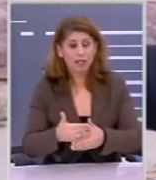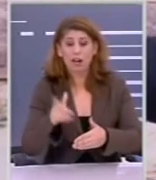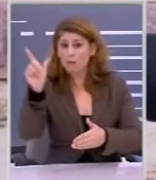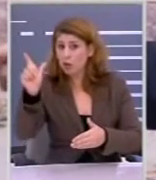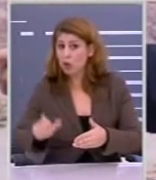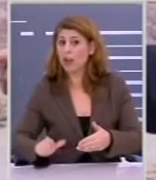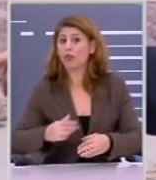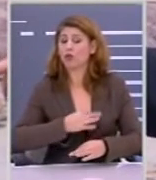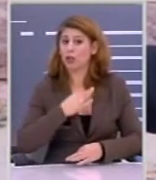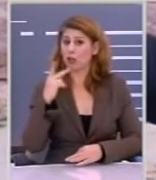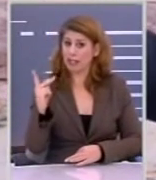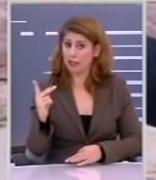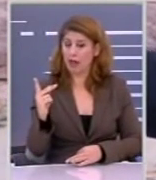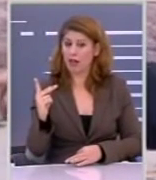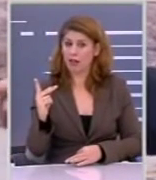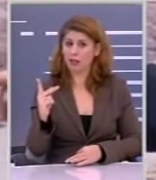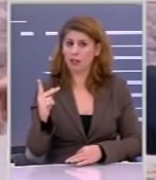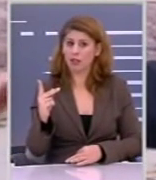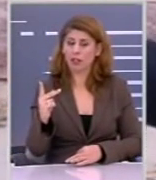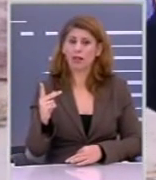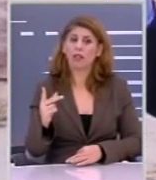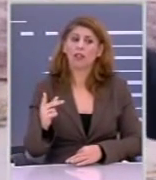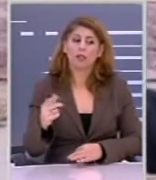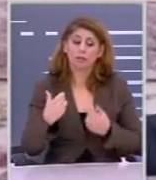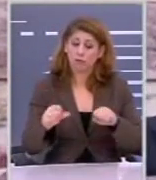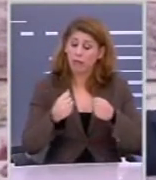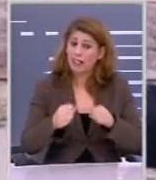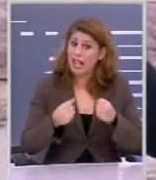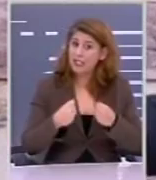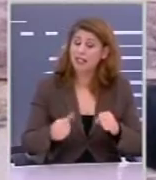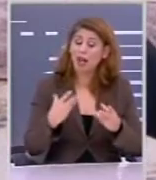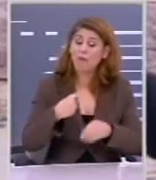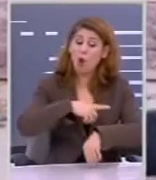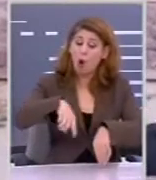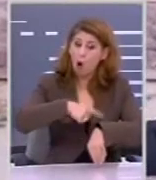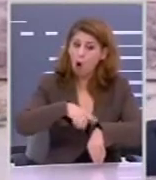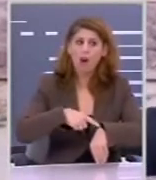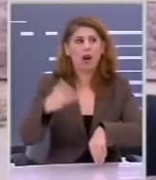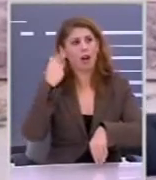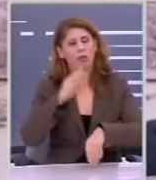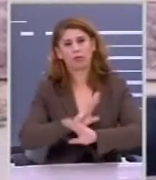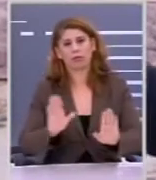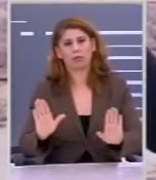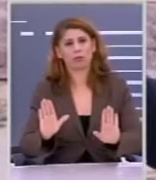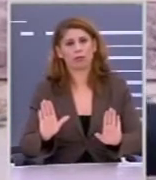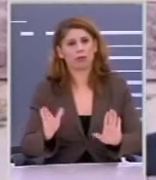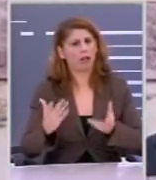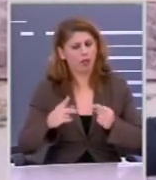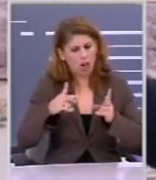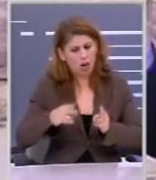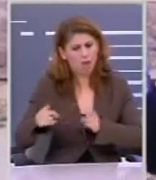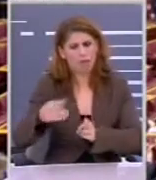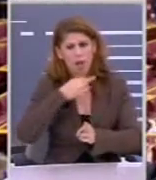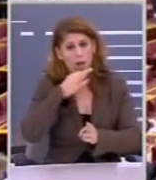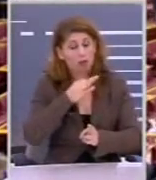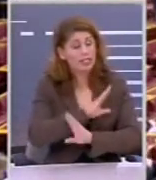ίδιος ο κύριος Κασιδιάρης εξίσχυσε επί ώρες έχουν ακουστεί. Δεν έγινε λογοκρισία